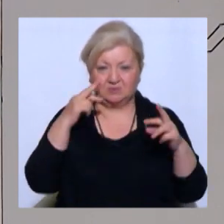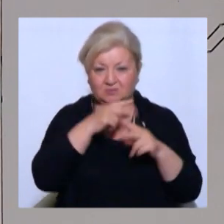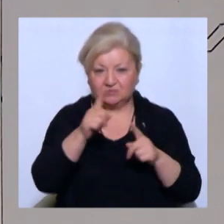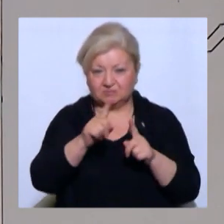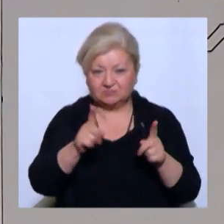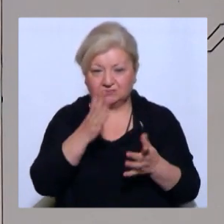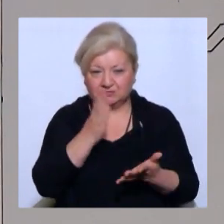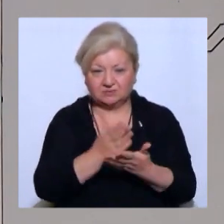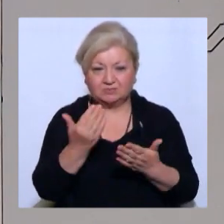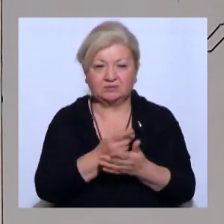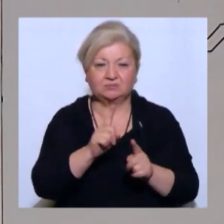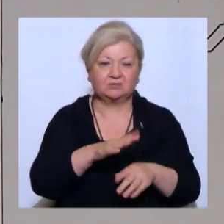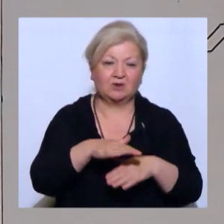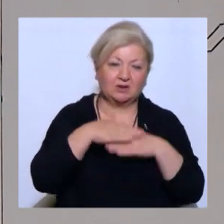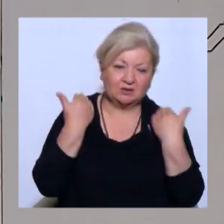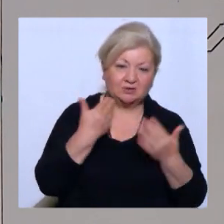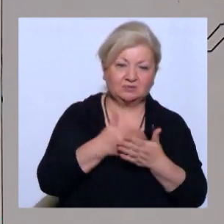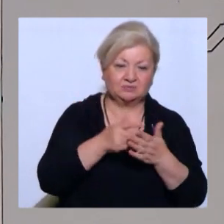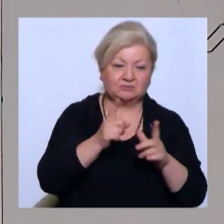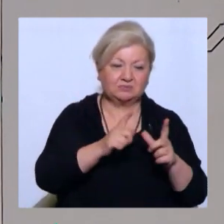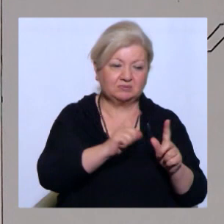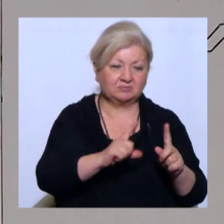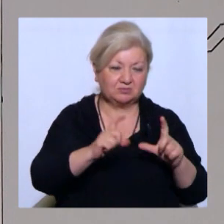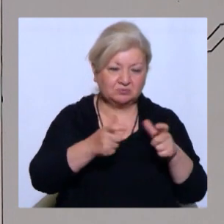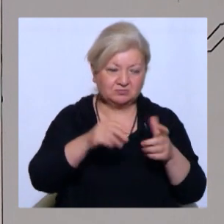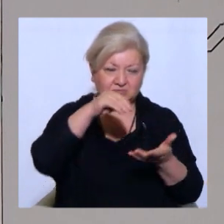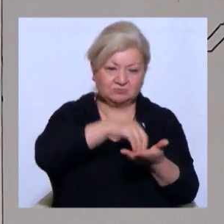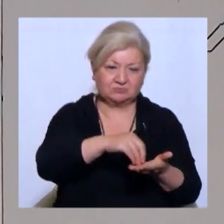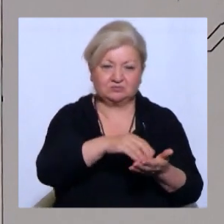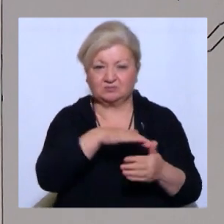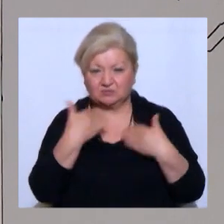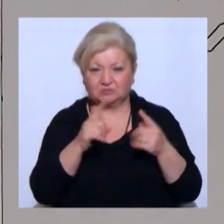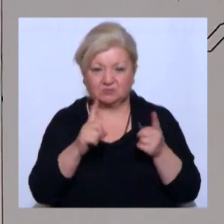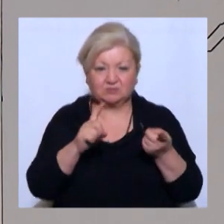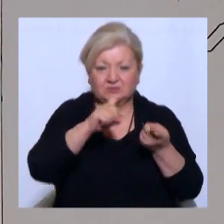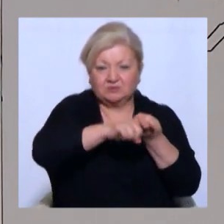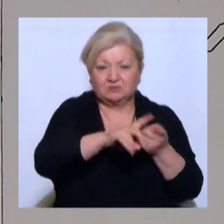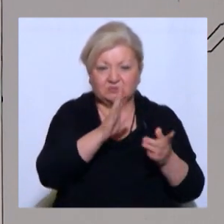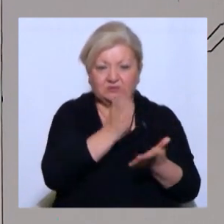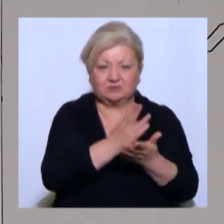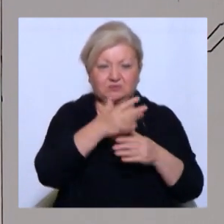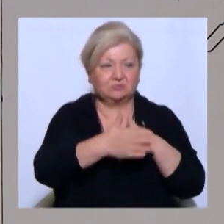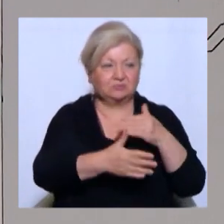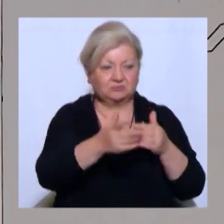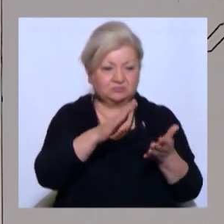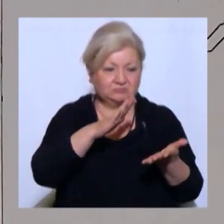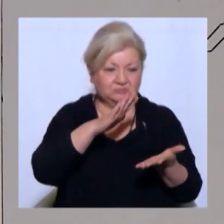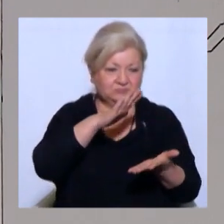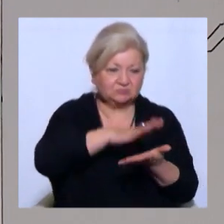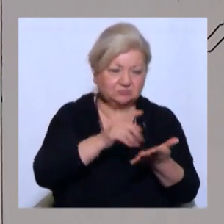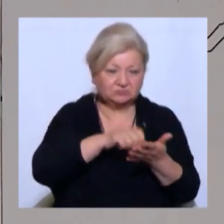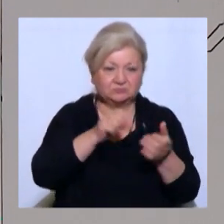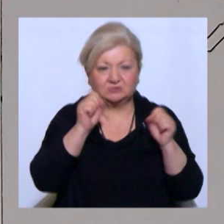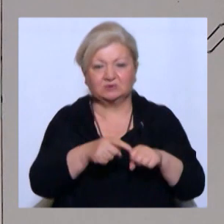ახალი პრეპარატი იტესტება და რომელს არ გვინდა რომ ის რაღაცა ჭურჭელში იყოს მოთავსებული და შეხება